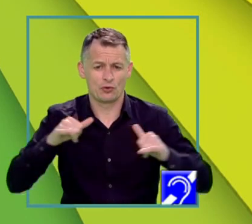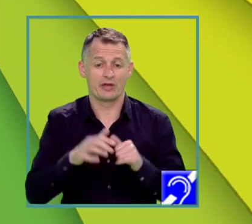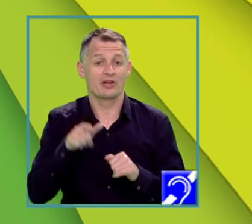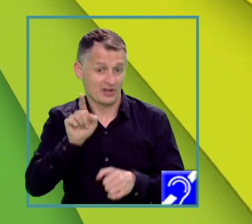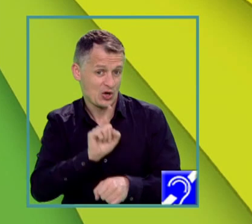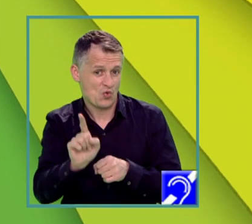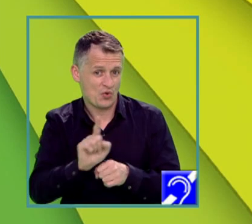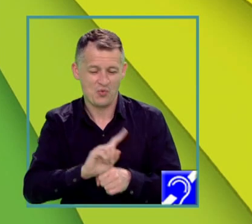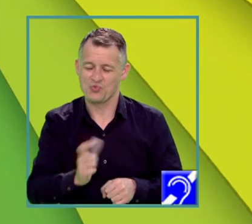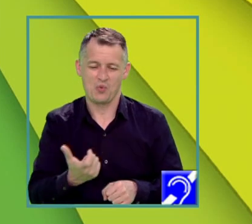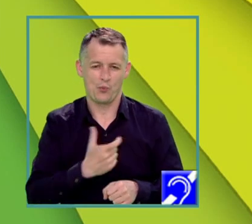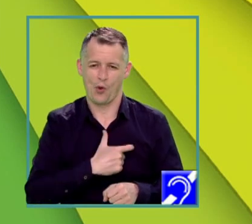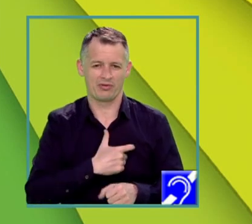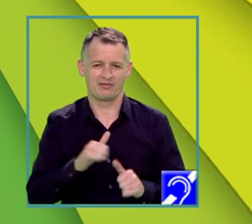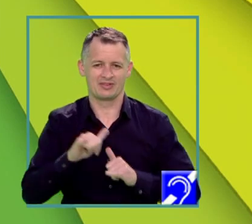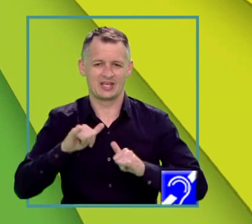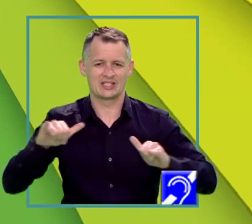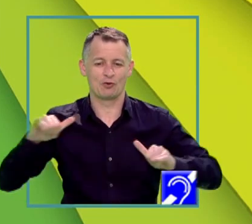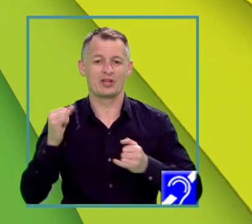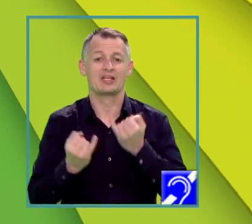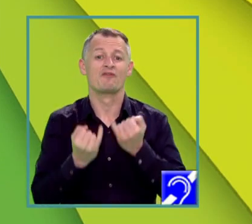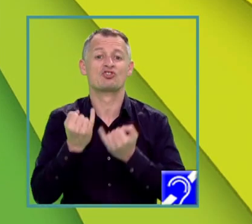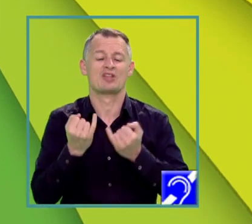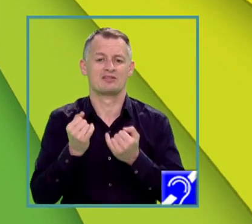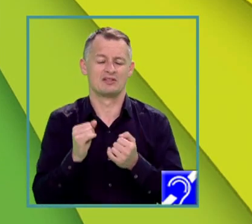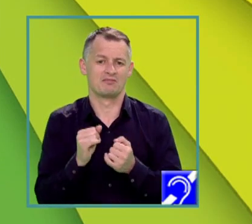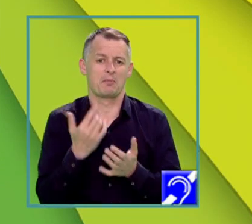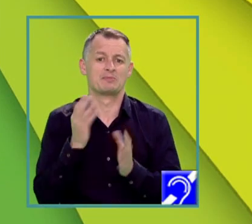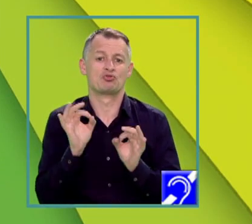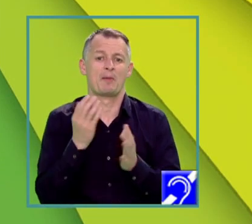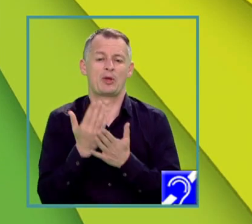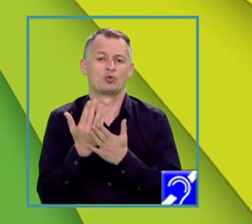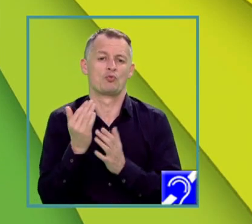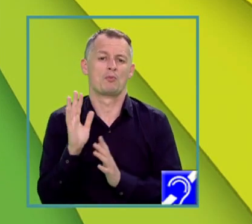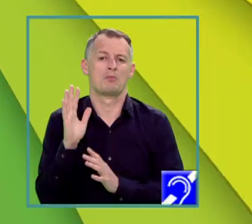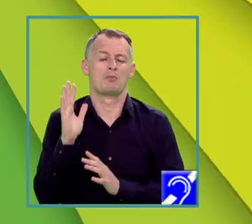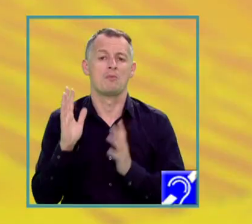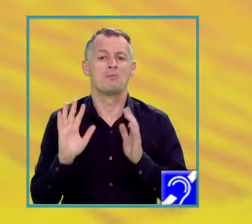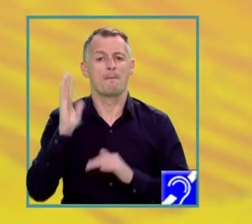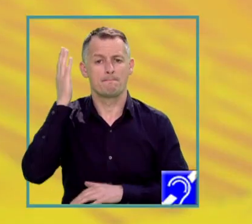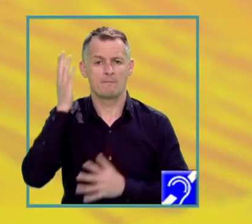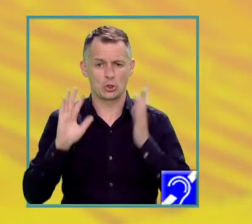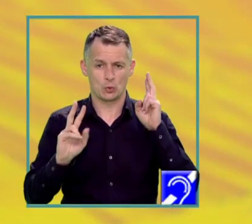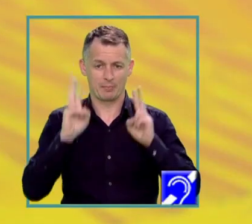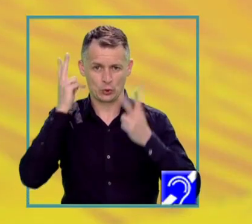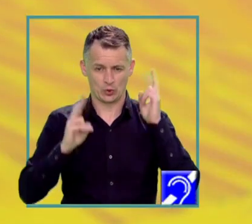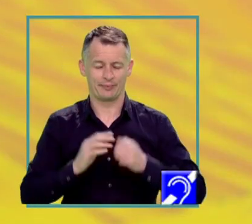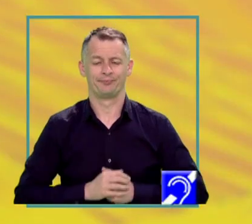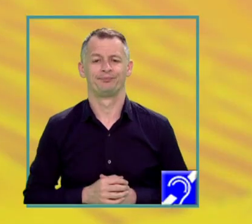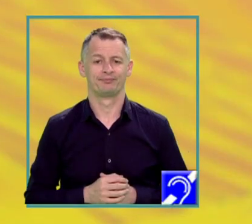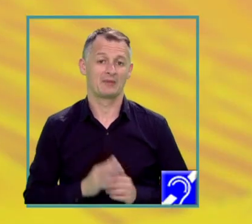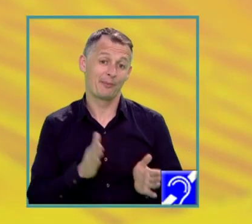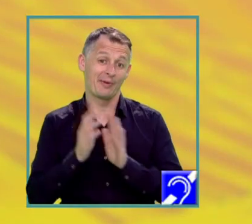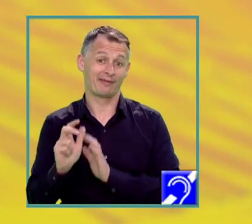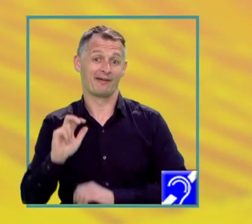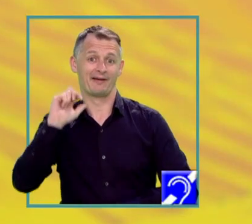pentru care nu se poate dezvolta o vegetație de pădure Iată cum putem explica foarte frumos în trup fras trecem la partea a doua dragii